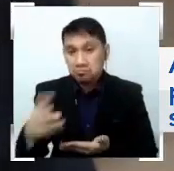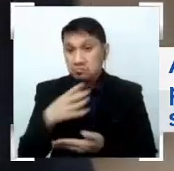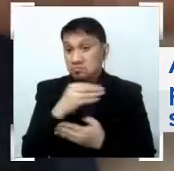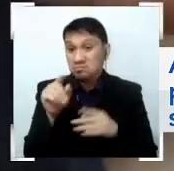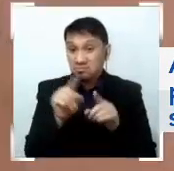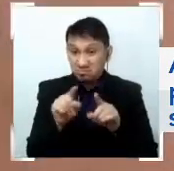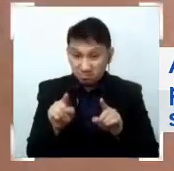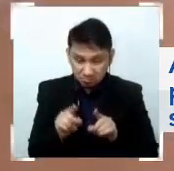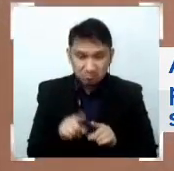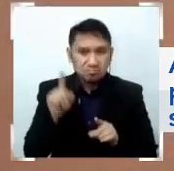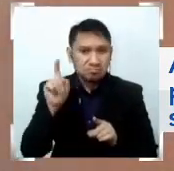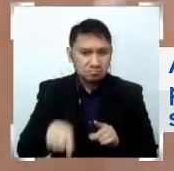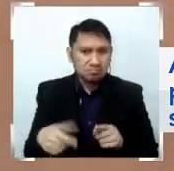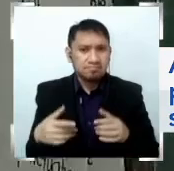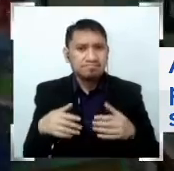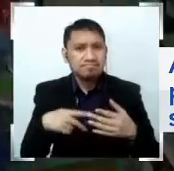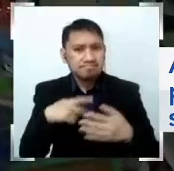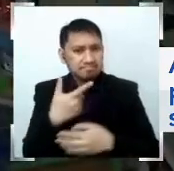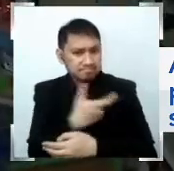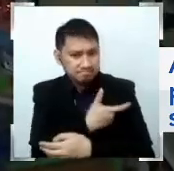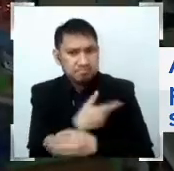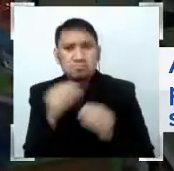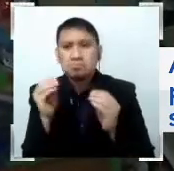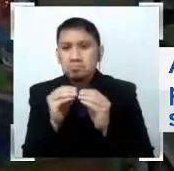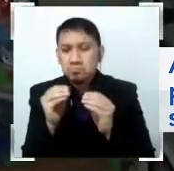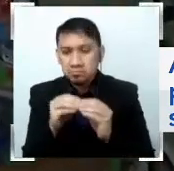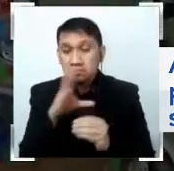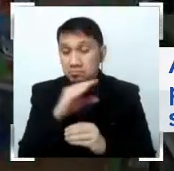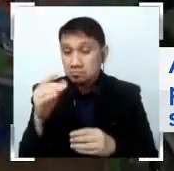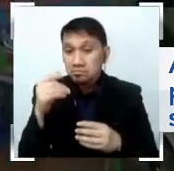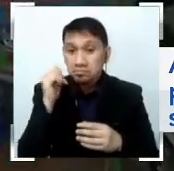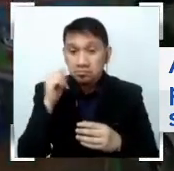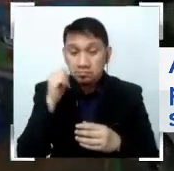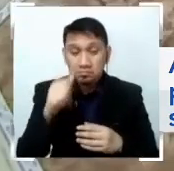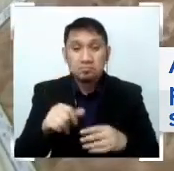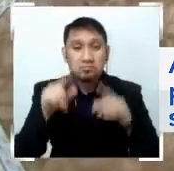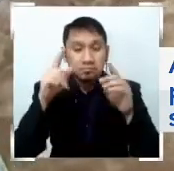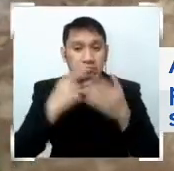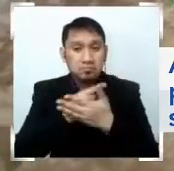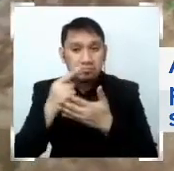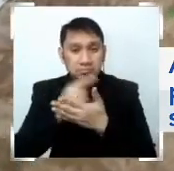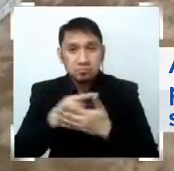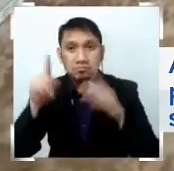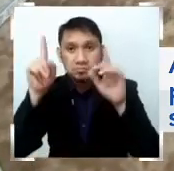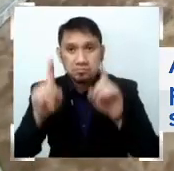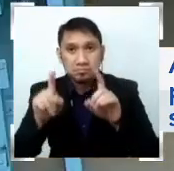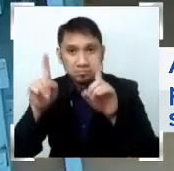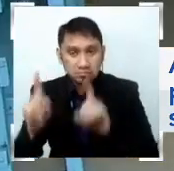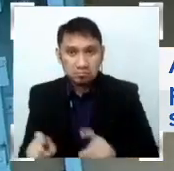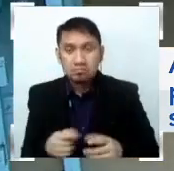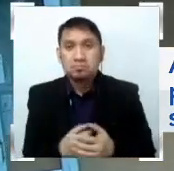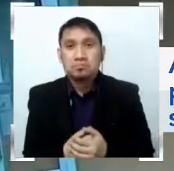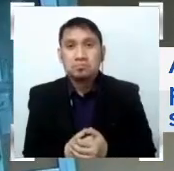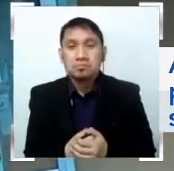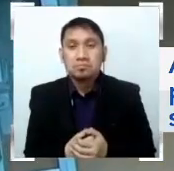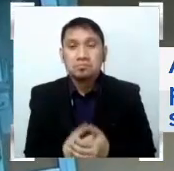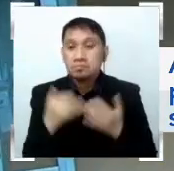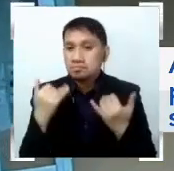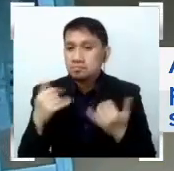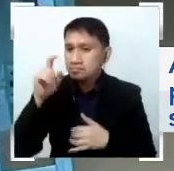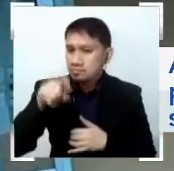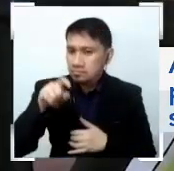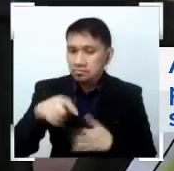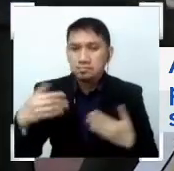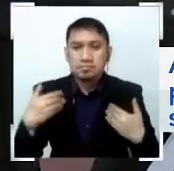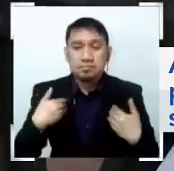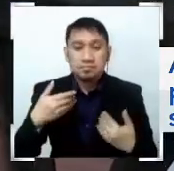ang vaccination program at magsagawa ng lingguhang testing sa mga guro at staff na lalahok sa face-to-face classes. Dapat din daw mag-mass hiring